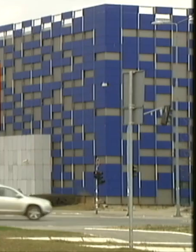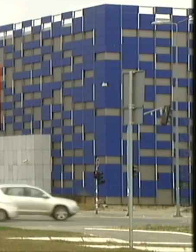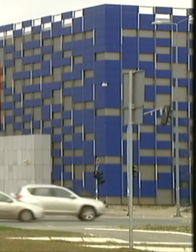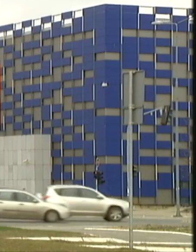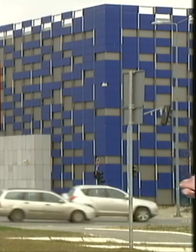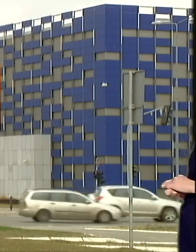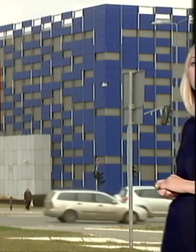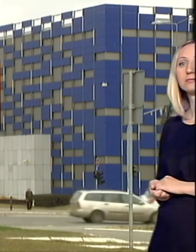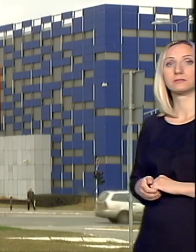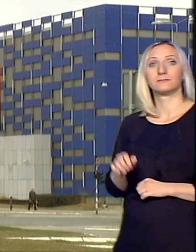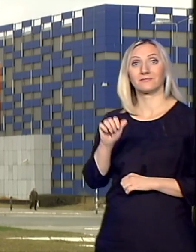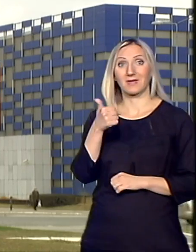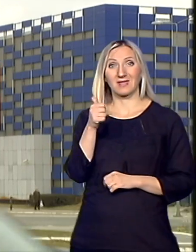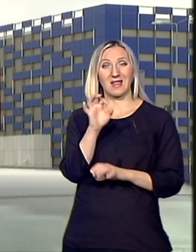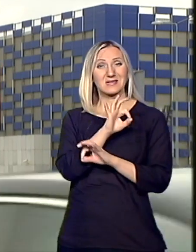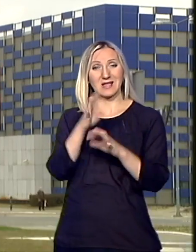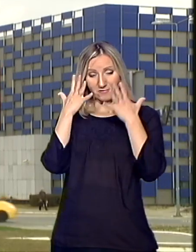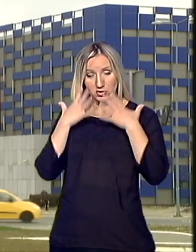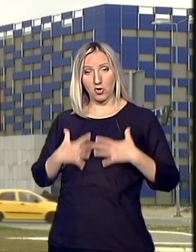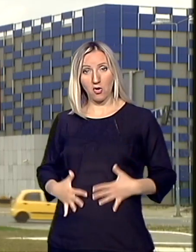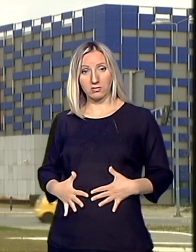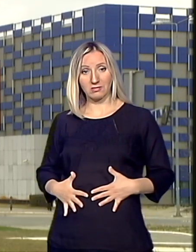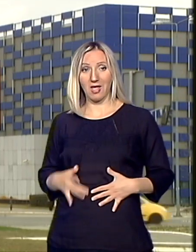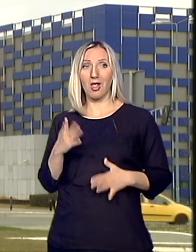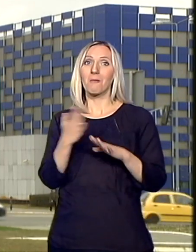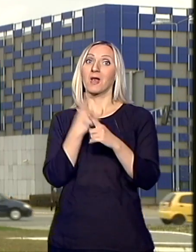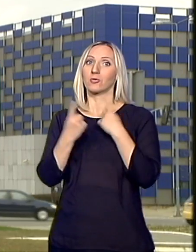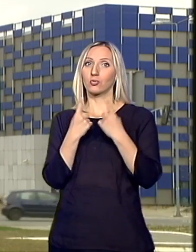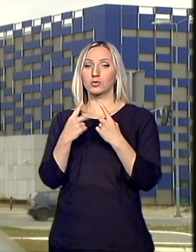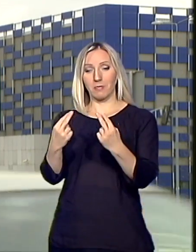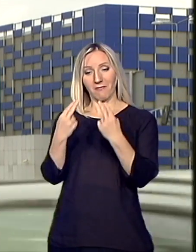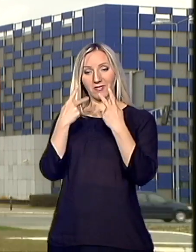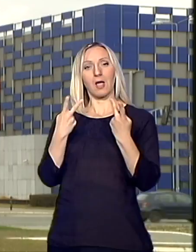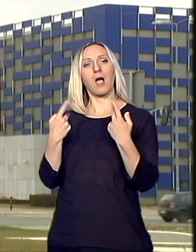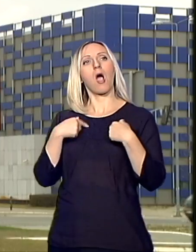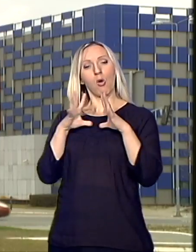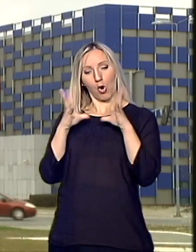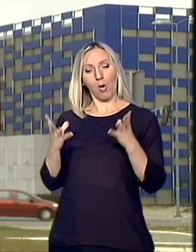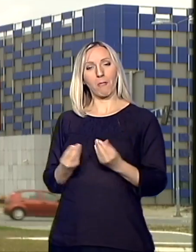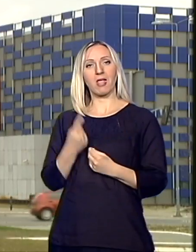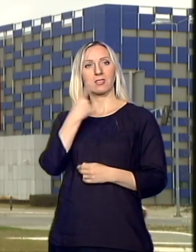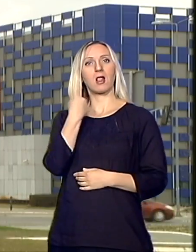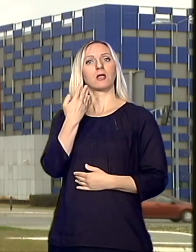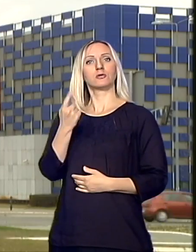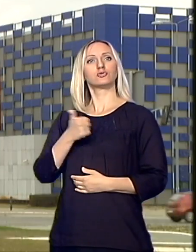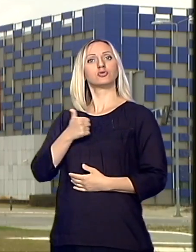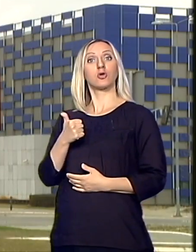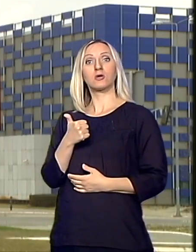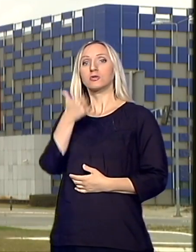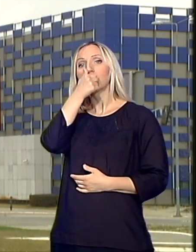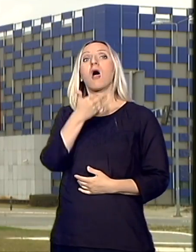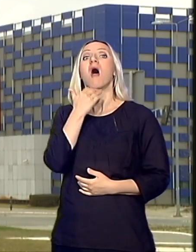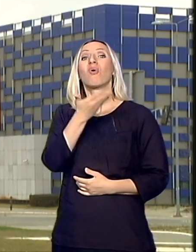Da li je savršeno telo preduslov da bismo bili doživljeni kao kompletna ličnost? Šta ako ga nemamo? Kako